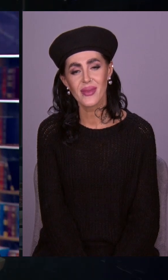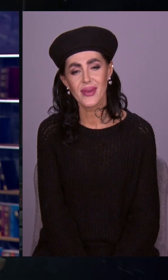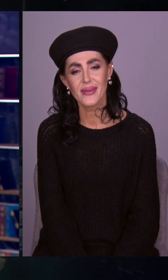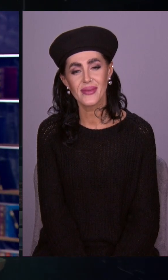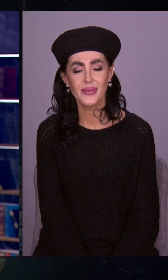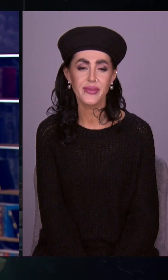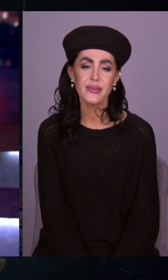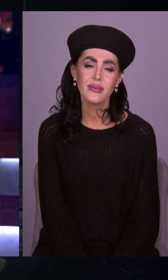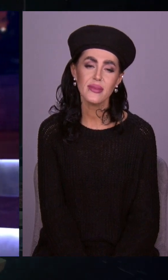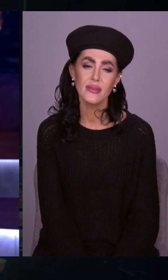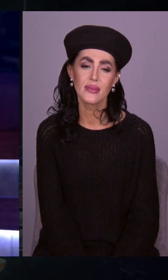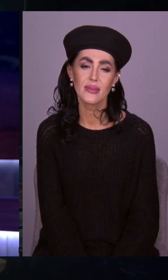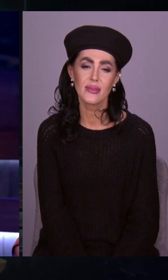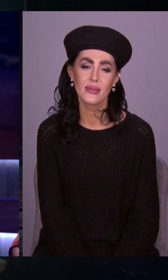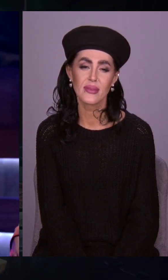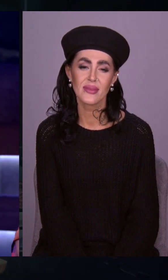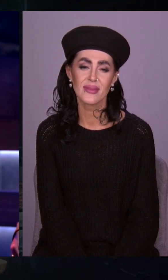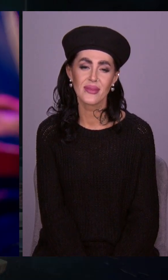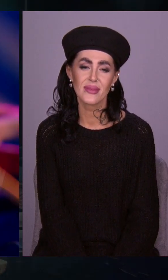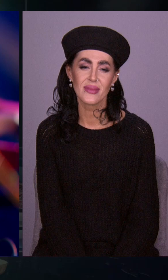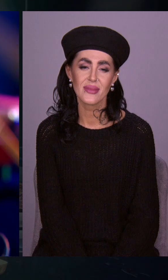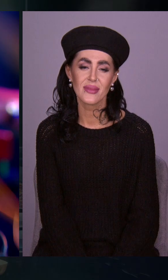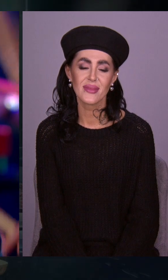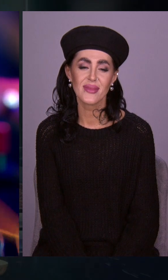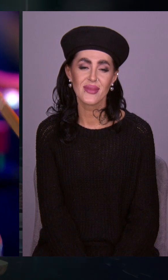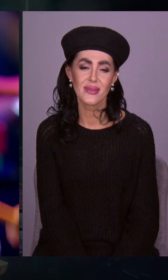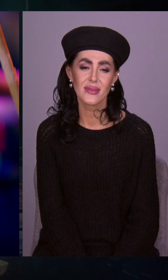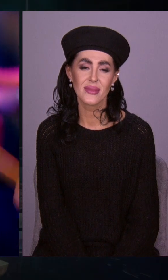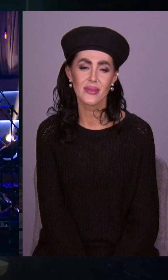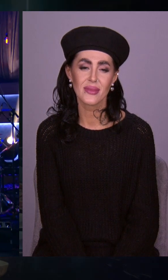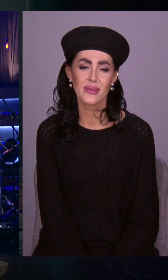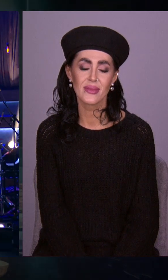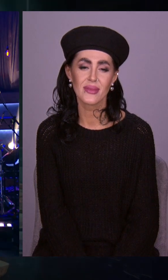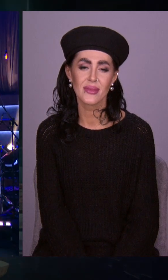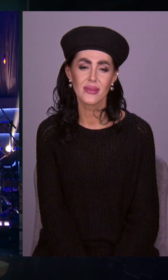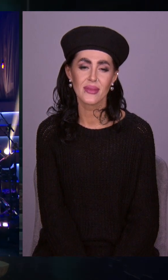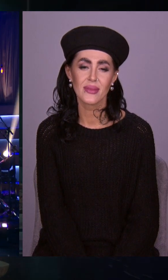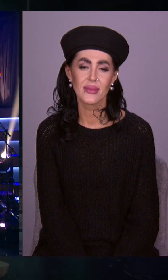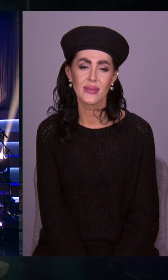на несамоті довелось пройти, прожити без мене.